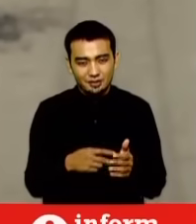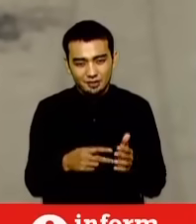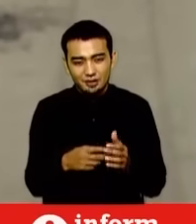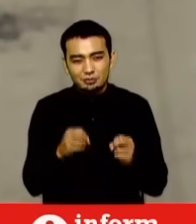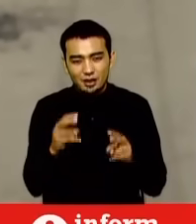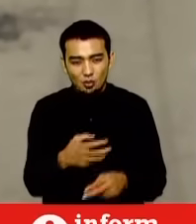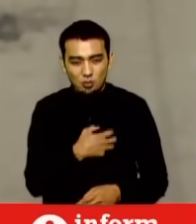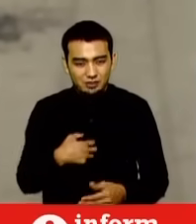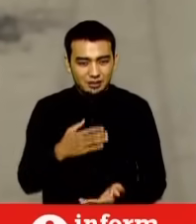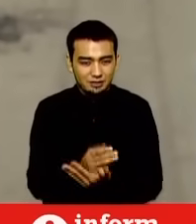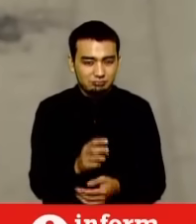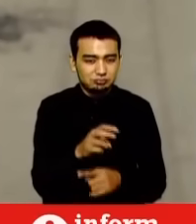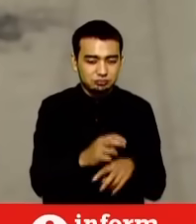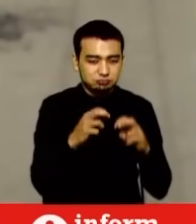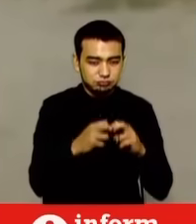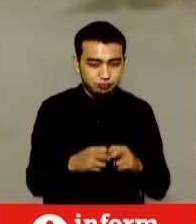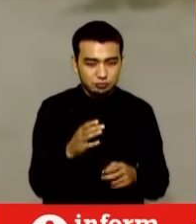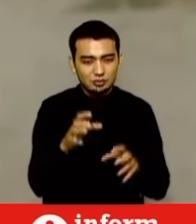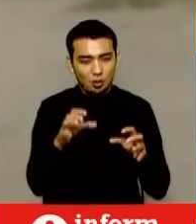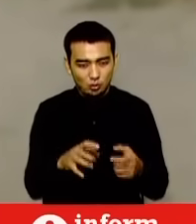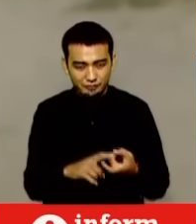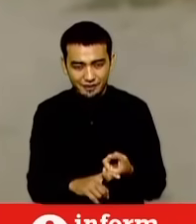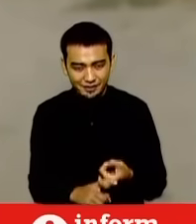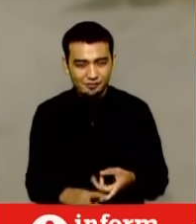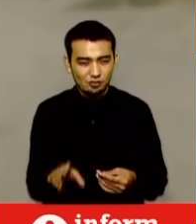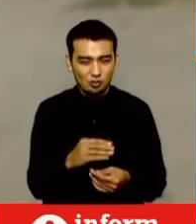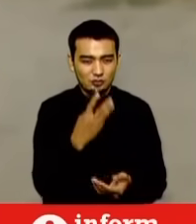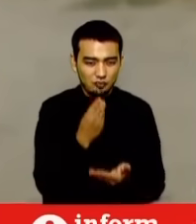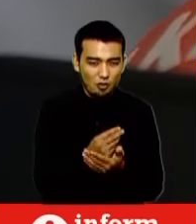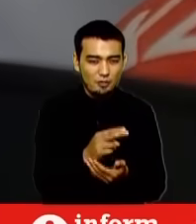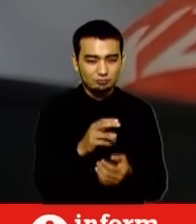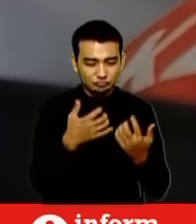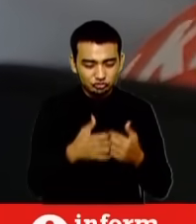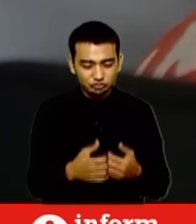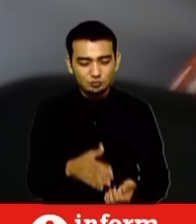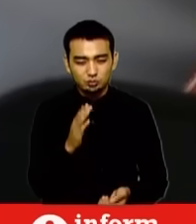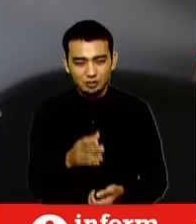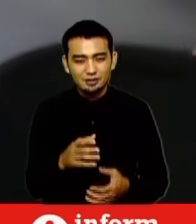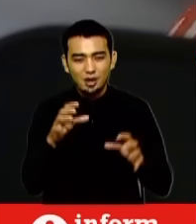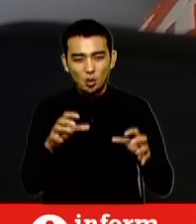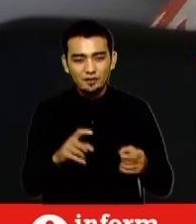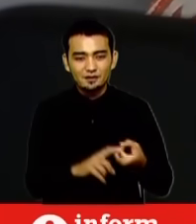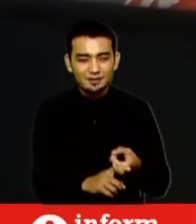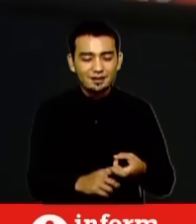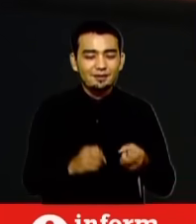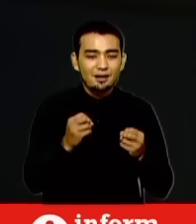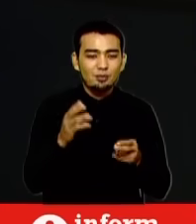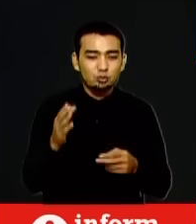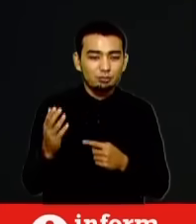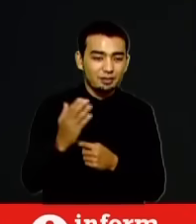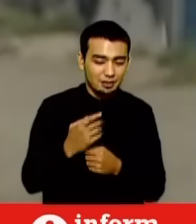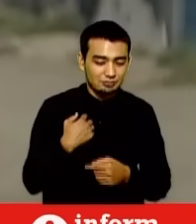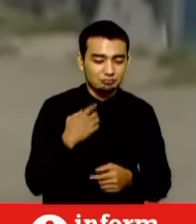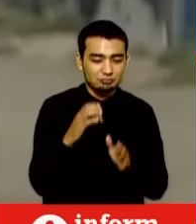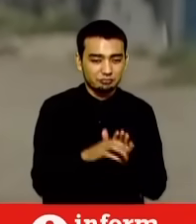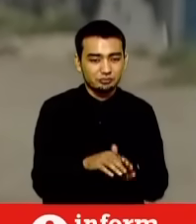өзінің нарықтық бағасы бар, оның заңдылықтары бар, соның өзінің процедуралары бар, сонымен есептеледі. Енді заң талаптарына сәйкес қалай көрсетіледі, солай тәртіппен кетеді.